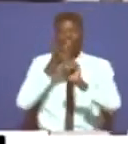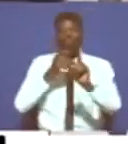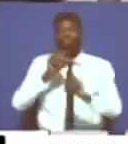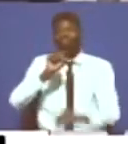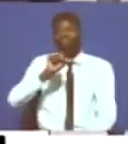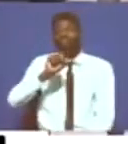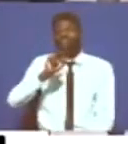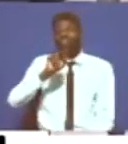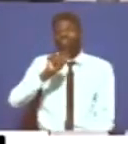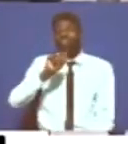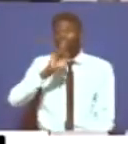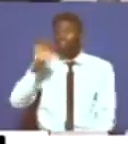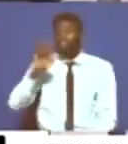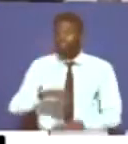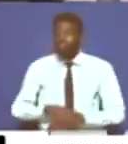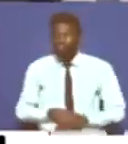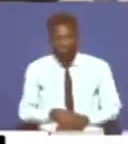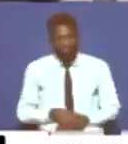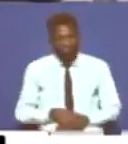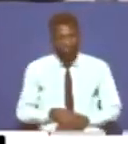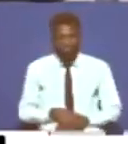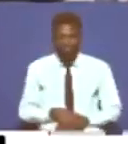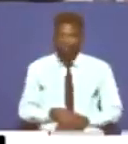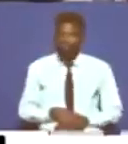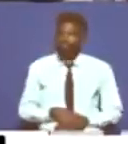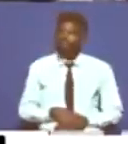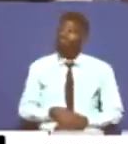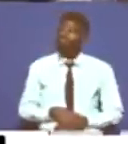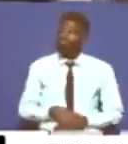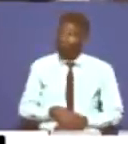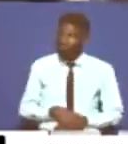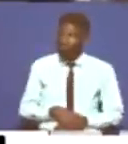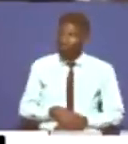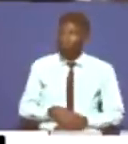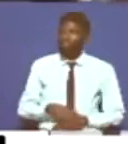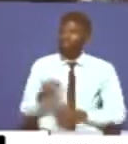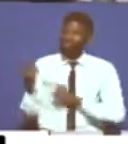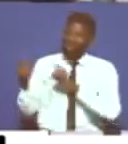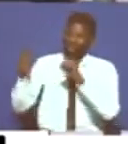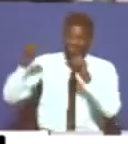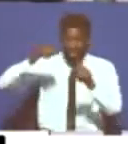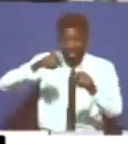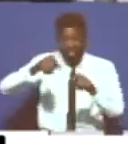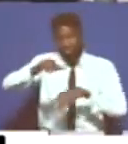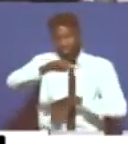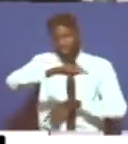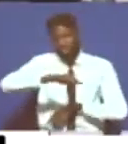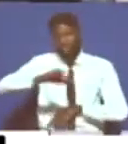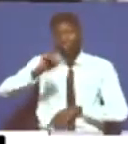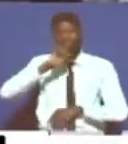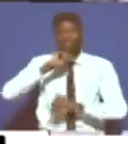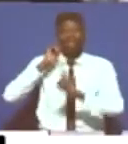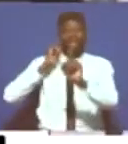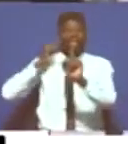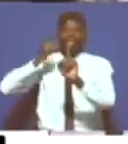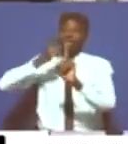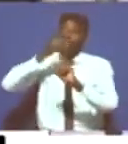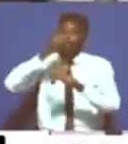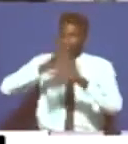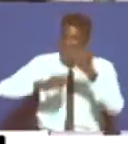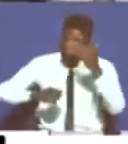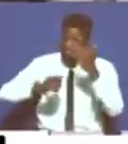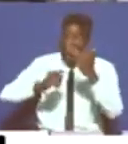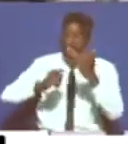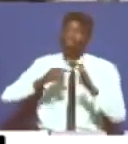Naitwa brigade ya baba ya Azimio, na leo amekuja hapa kuendelea kuuza manifesto ya baba